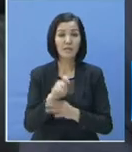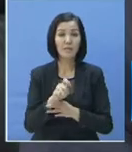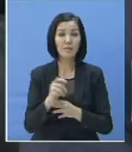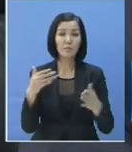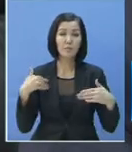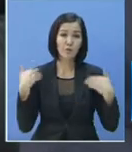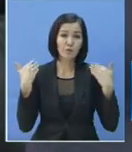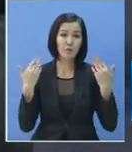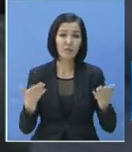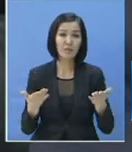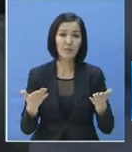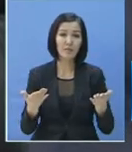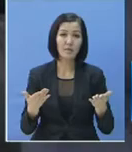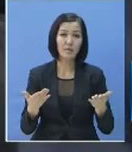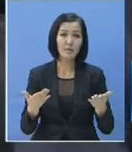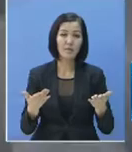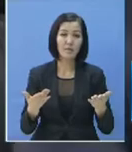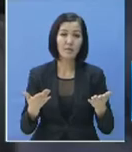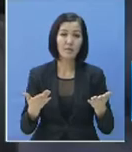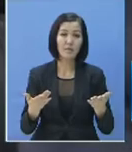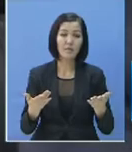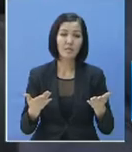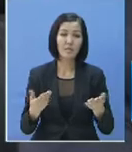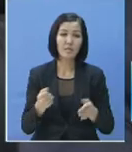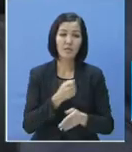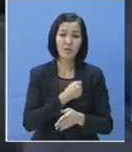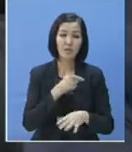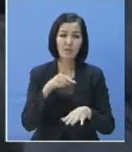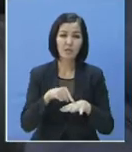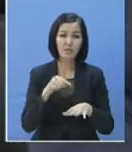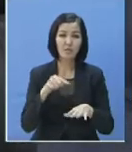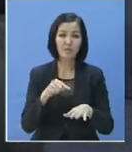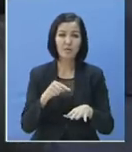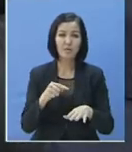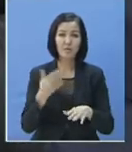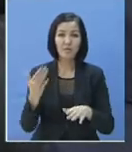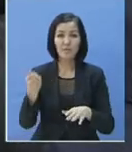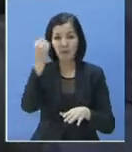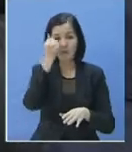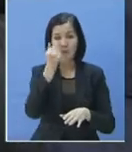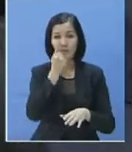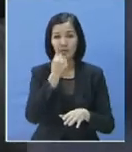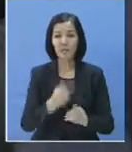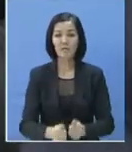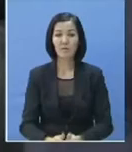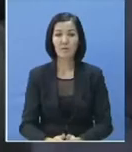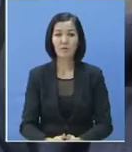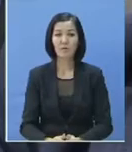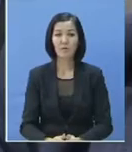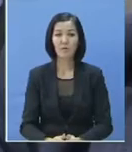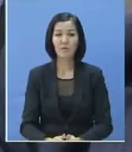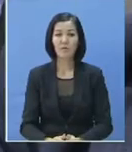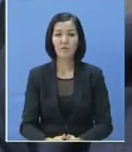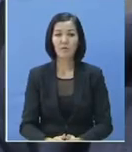ұсыныс жасалып, тем более әкімі не знает. Жаны ашып, соны жасағаныңыз үшін я даже вот этот передвижку сделаю, я акимат построю